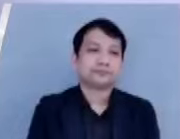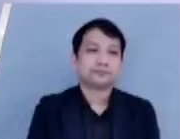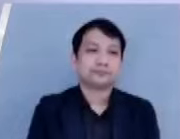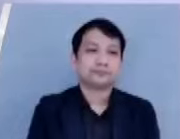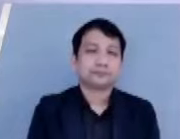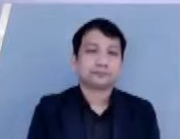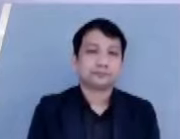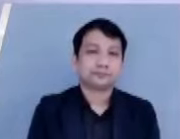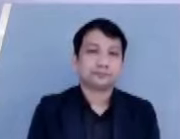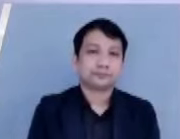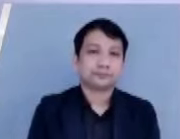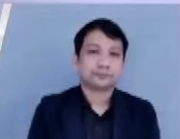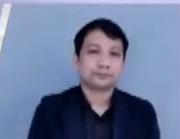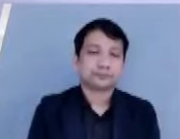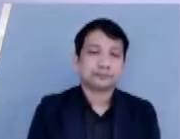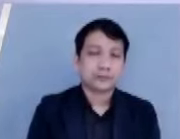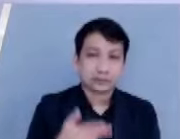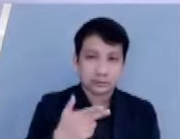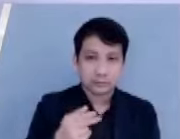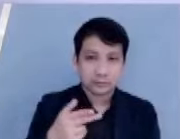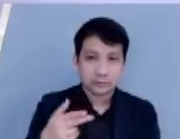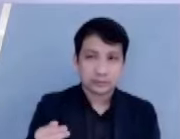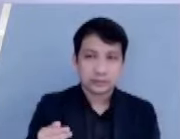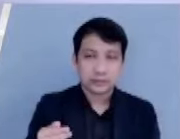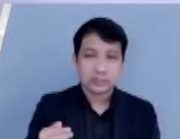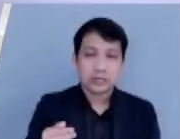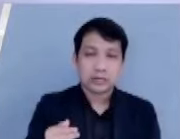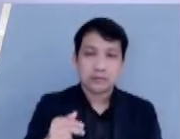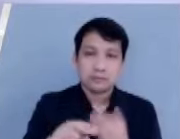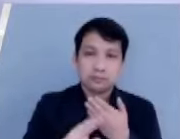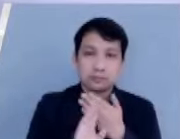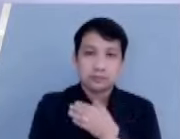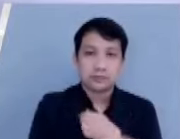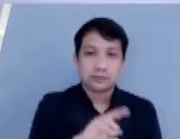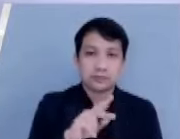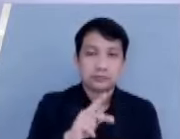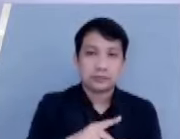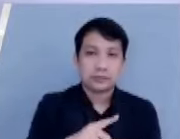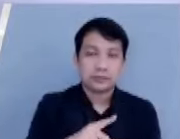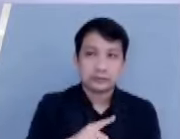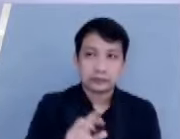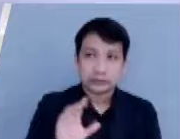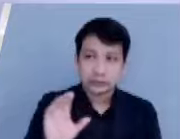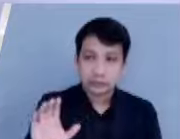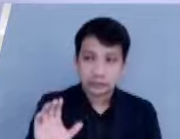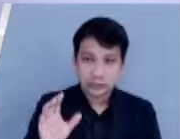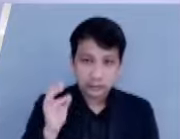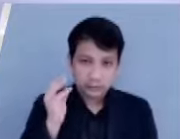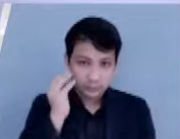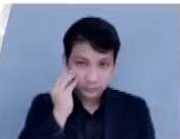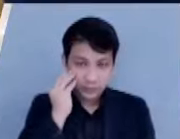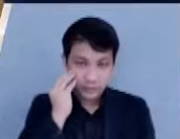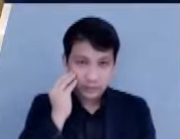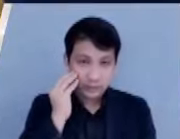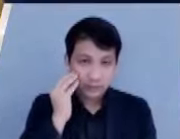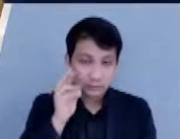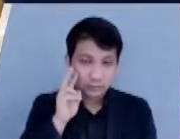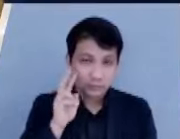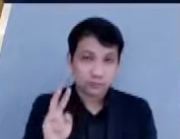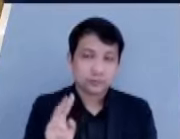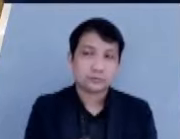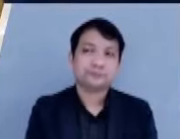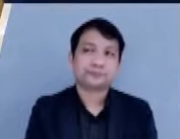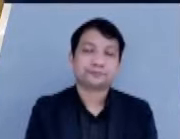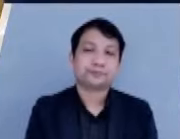Kinumpirma na rin ng Indonesia ang gagawing pagpapauwi sa Pilipinas sa death row convict na si Mary Jane Veloso. Ayon kay